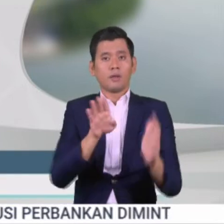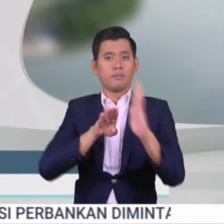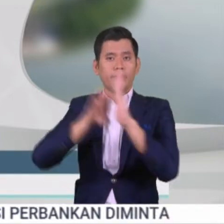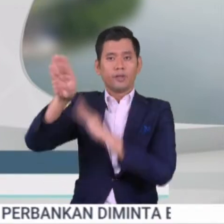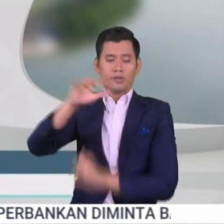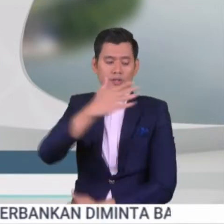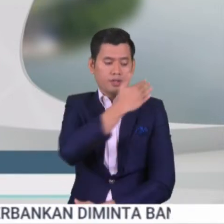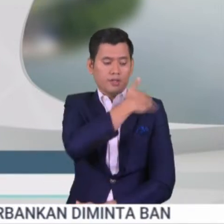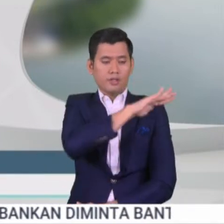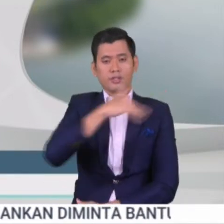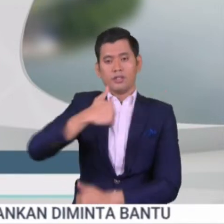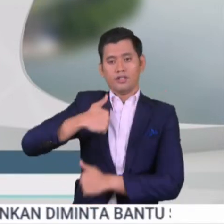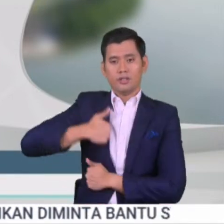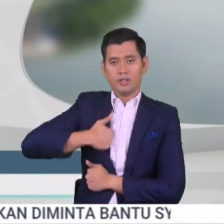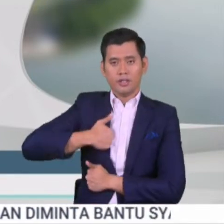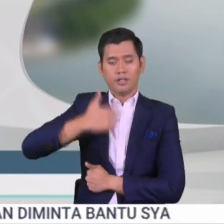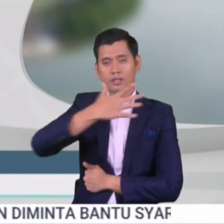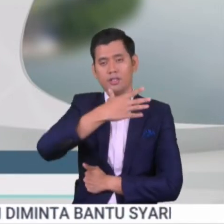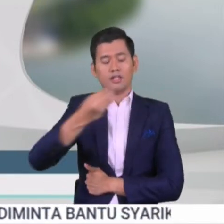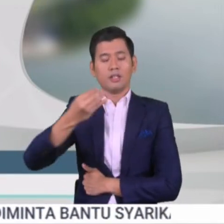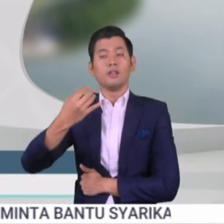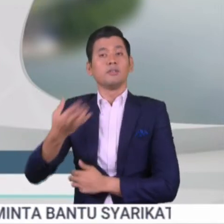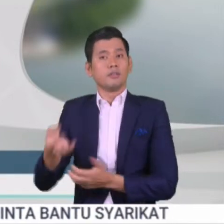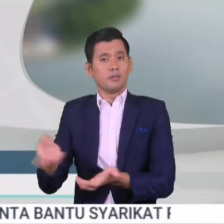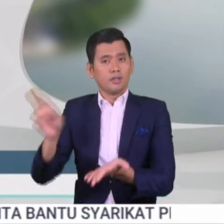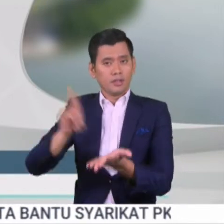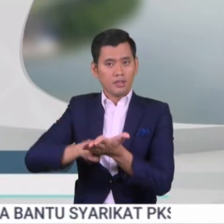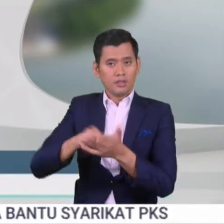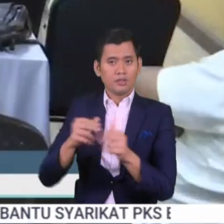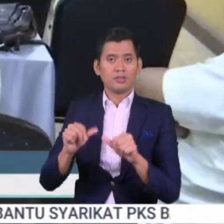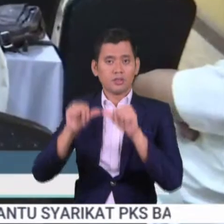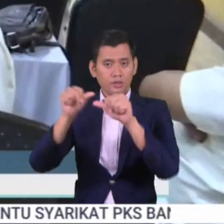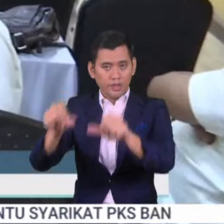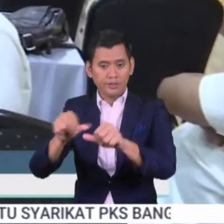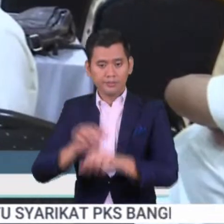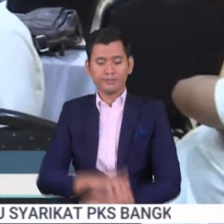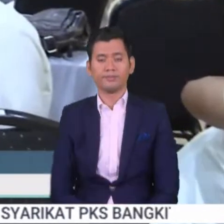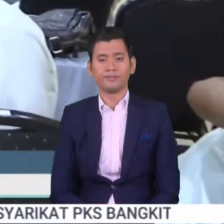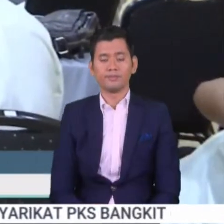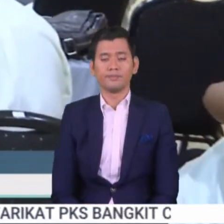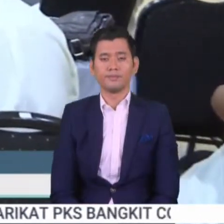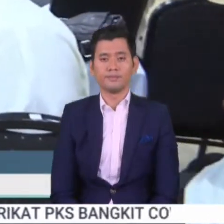Angkatan Tentera induk dan berdaftar terus relevan.